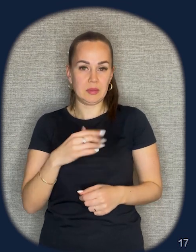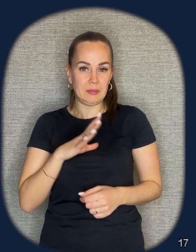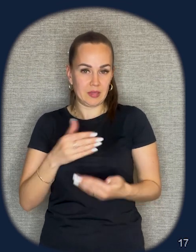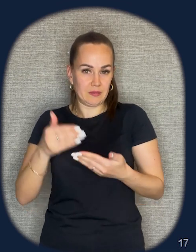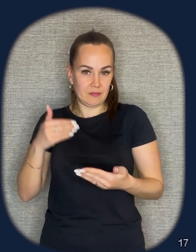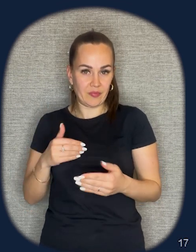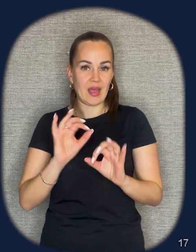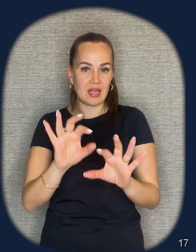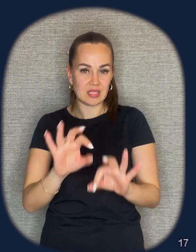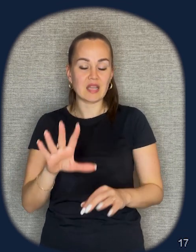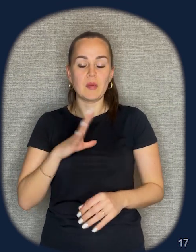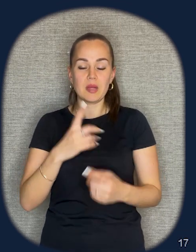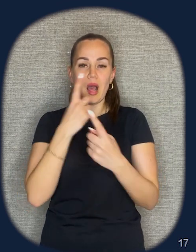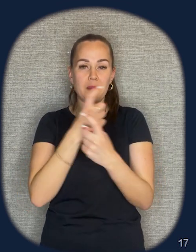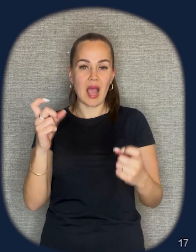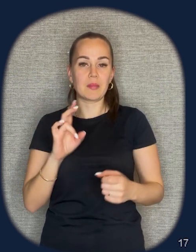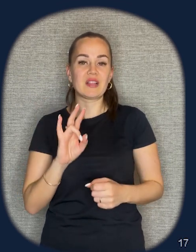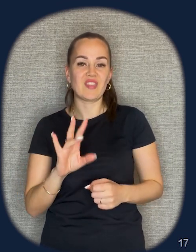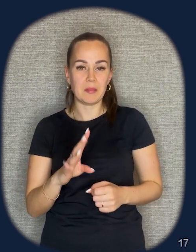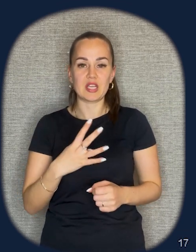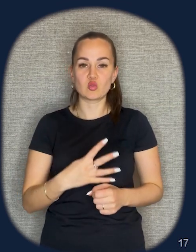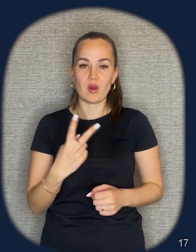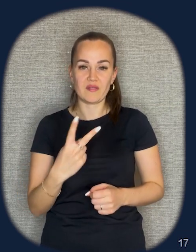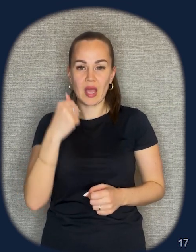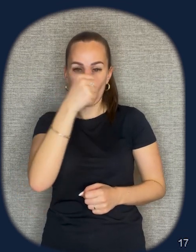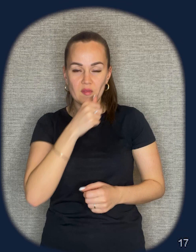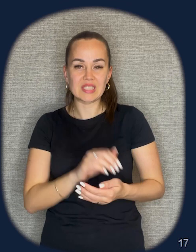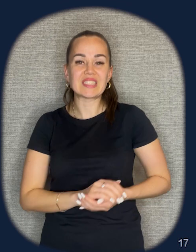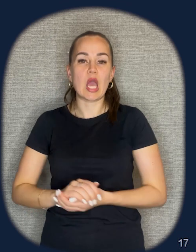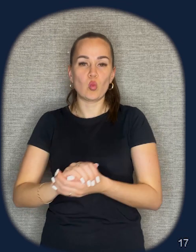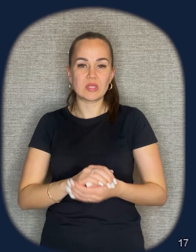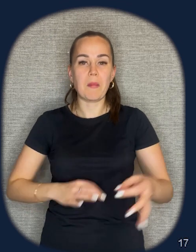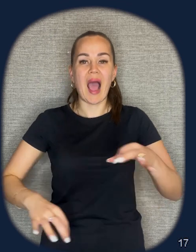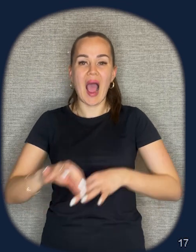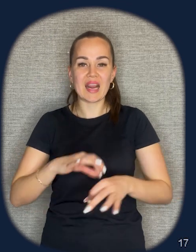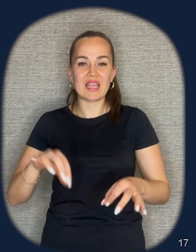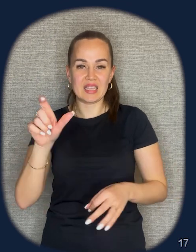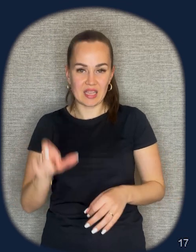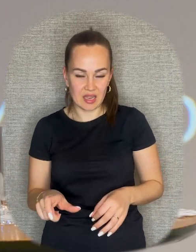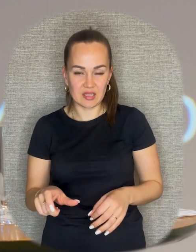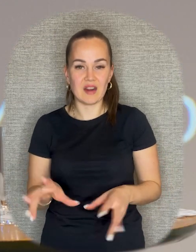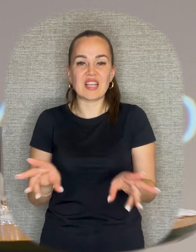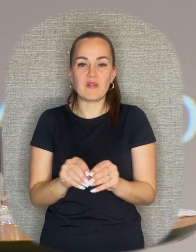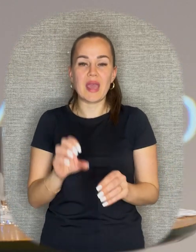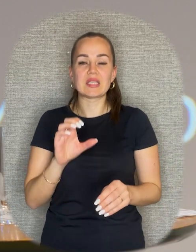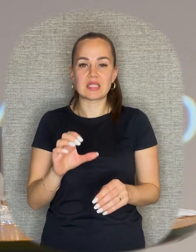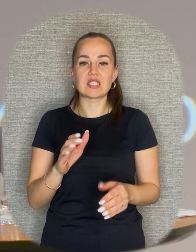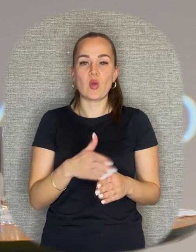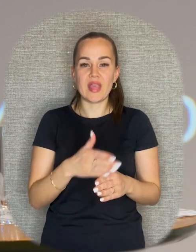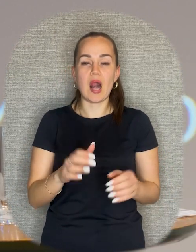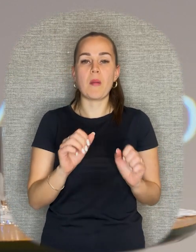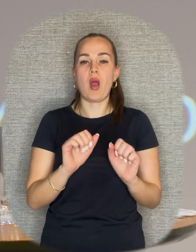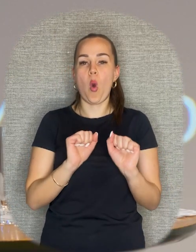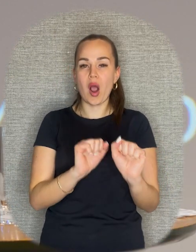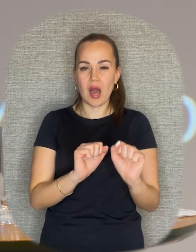конкурс о котором мы с вами уже неоднократно говорили был объявлен в ноябре сорок второго года союзом Архитекторов